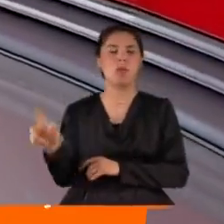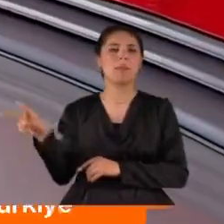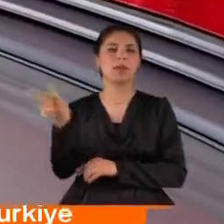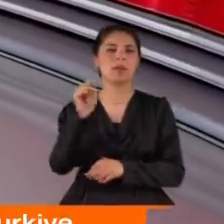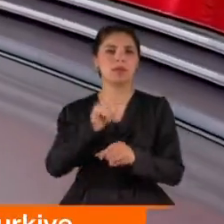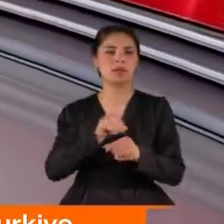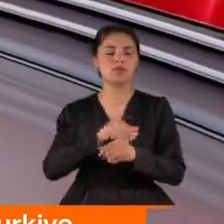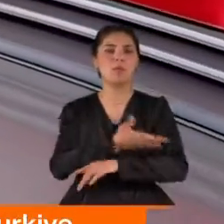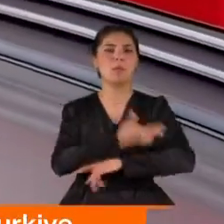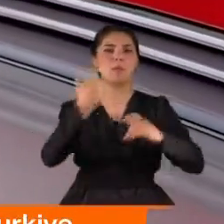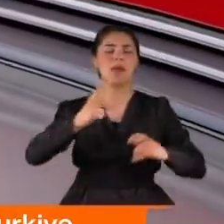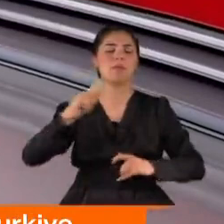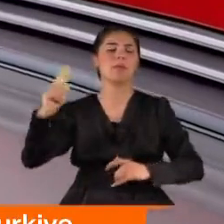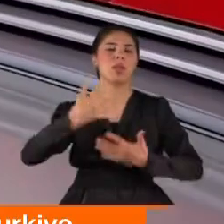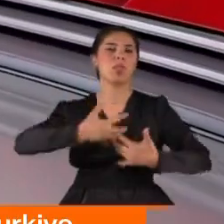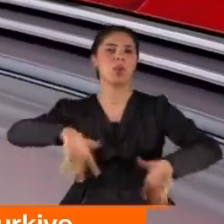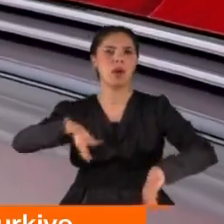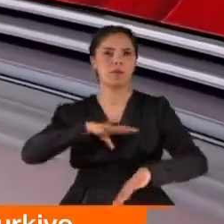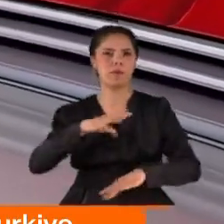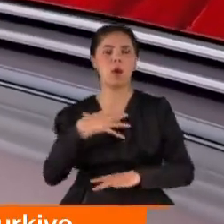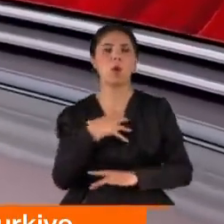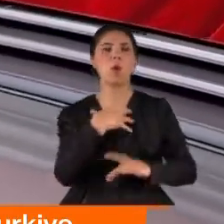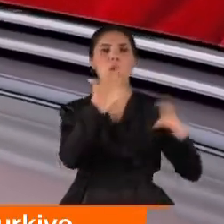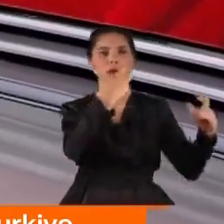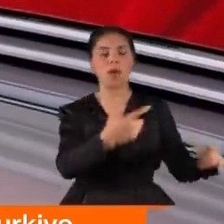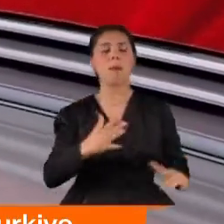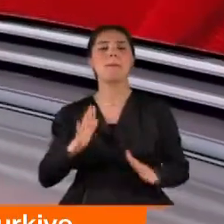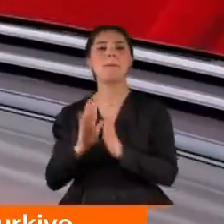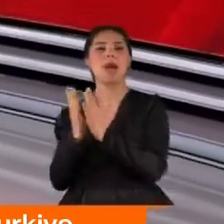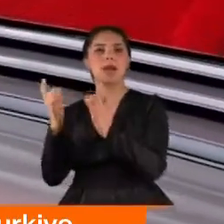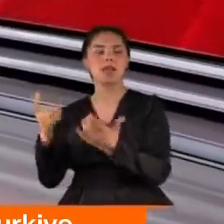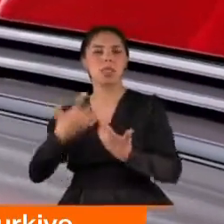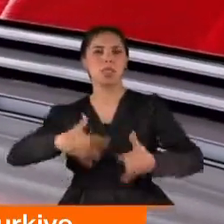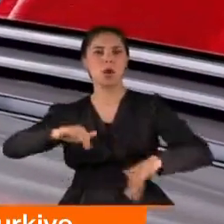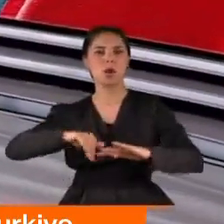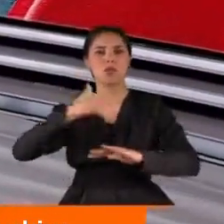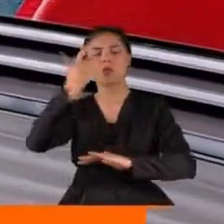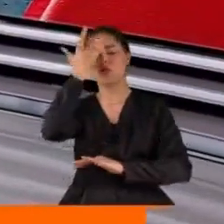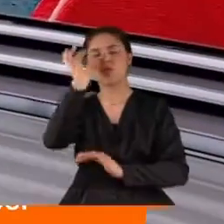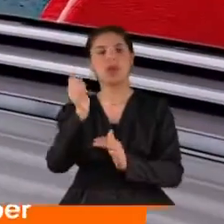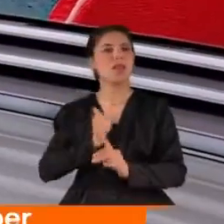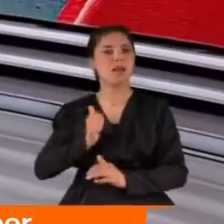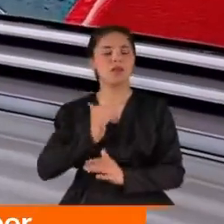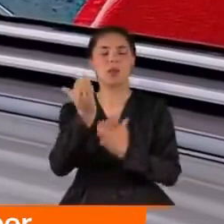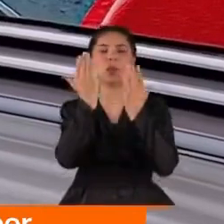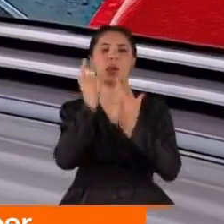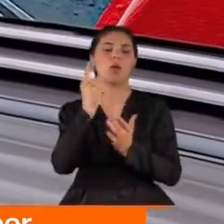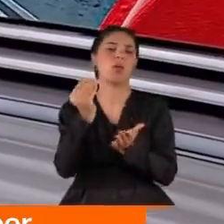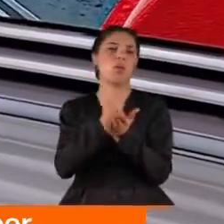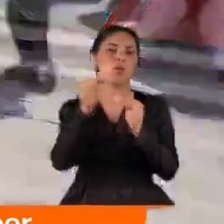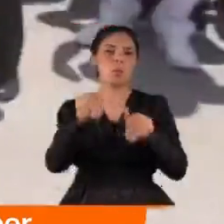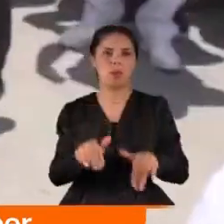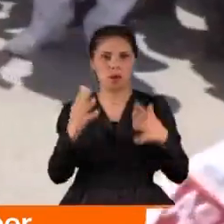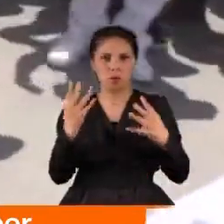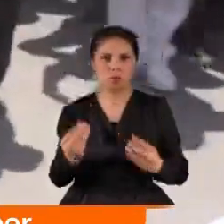bugün memleketlerinde tören vardı. Konya ve Mersin'deki törenlerin ardından şehit askerlerimiz dualarla toprağa verildi.